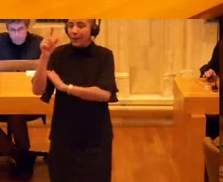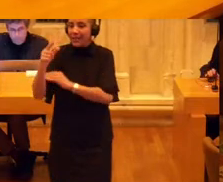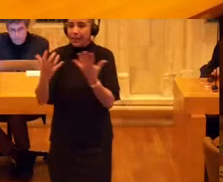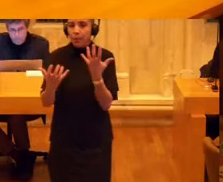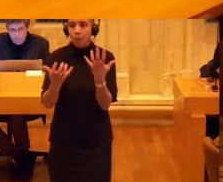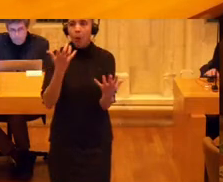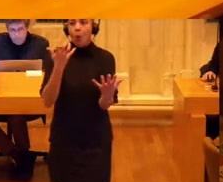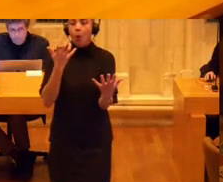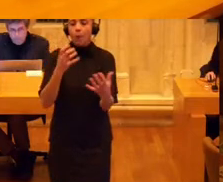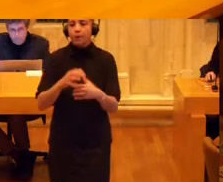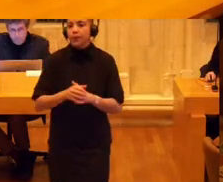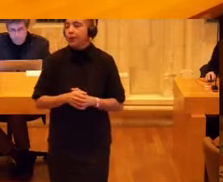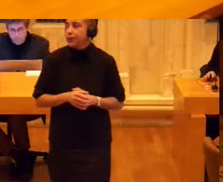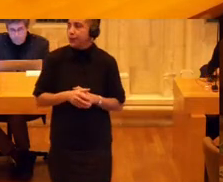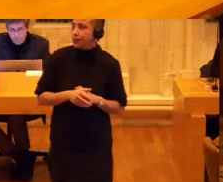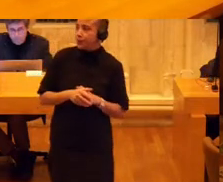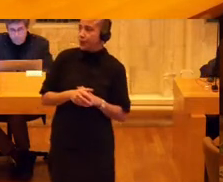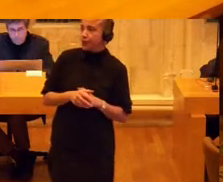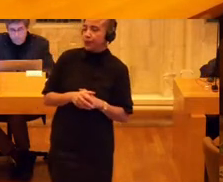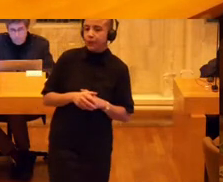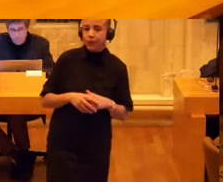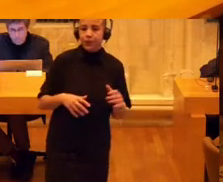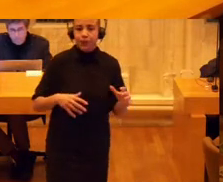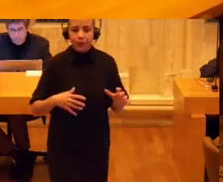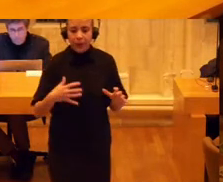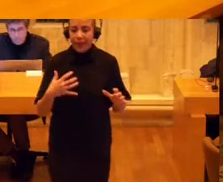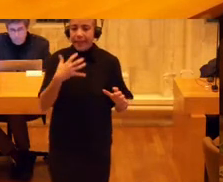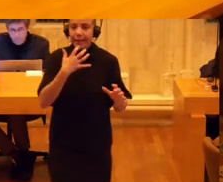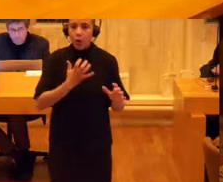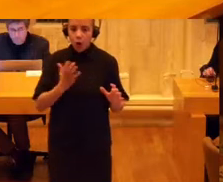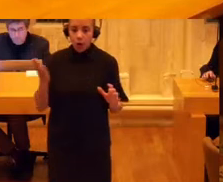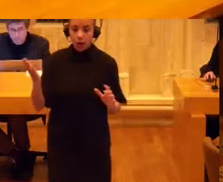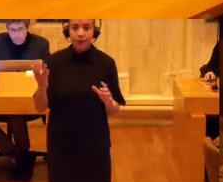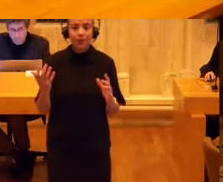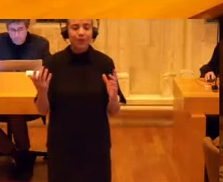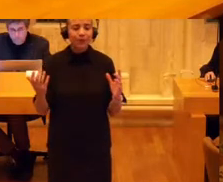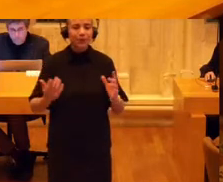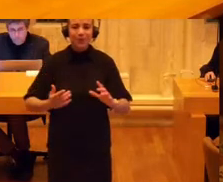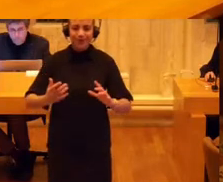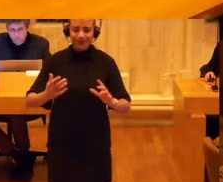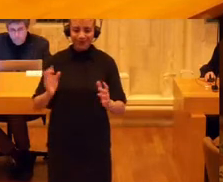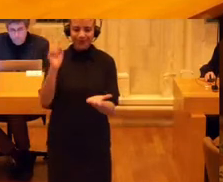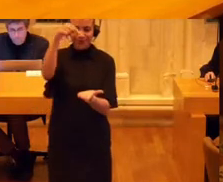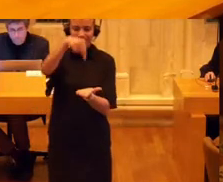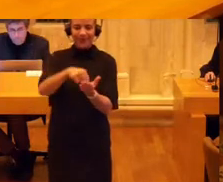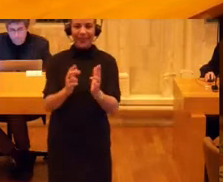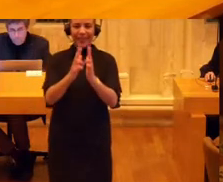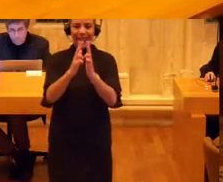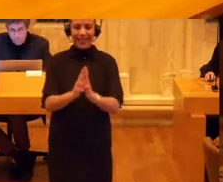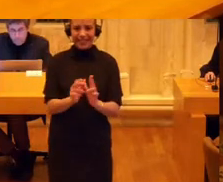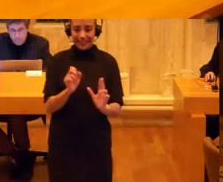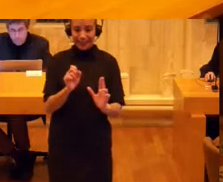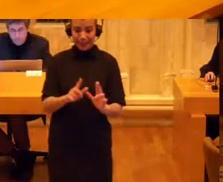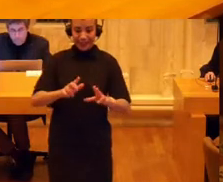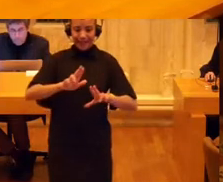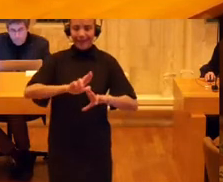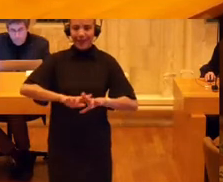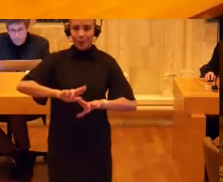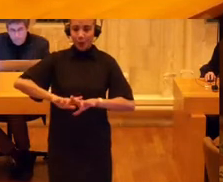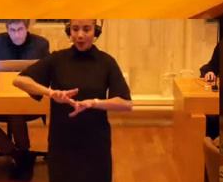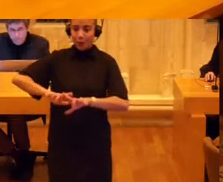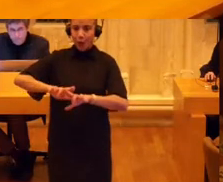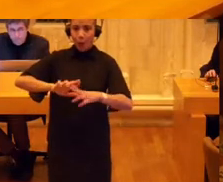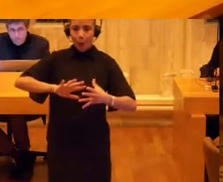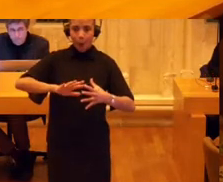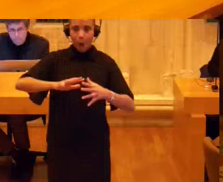Monsieur Le Coutour, puisque la restauration permettra plus exactement à terme